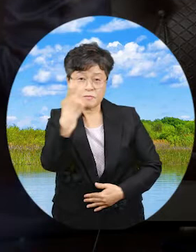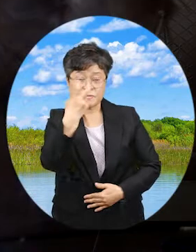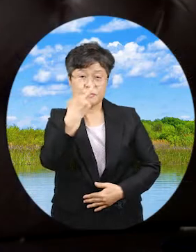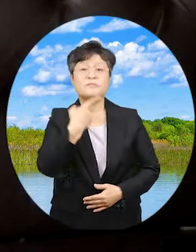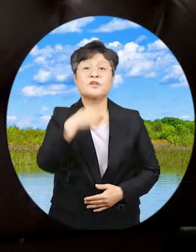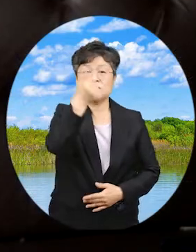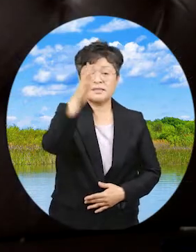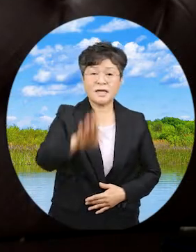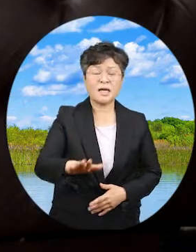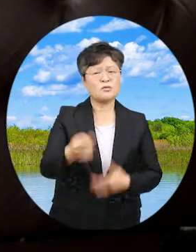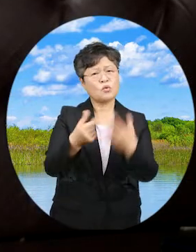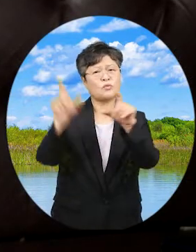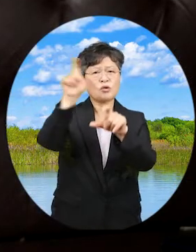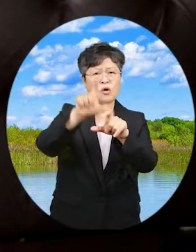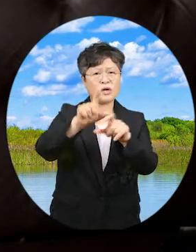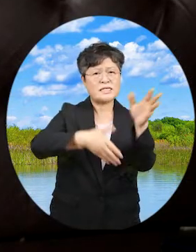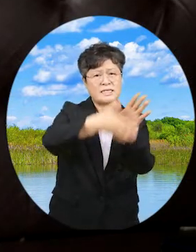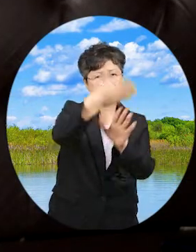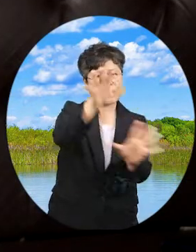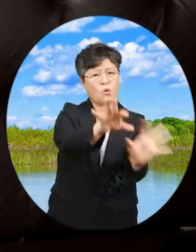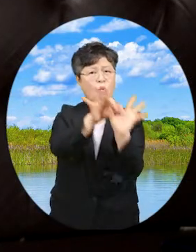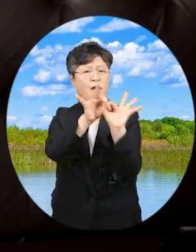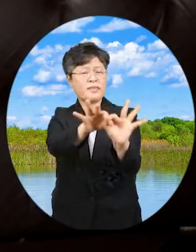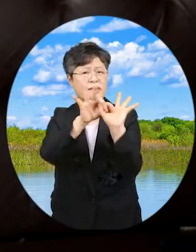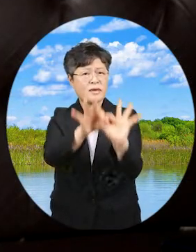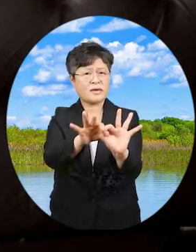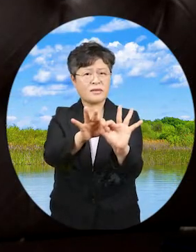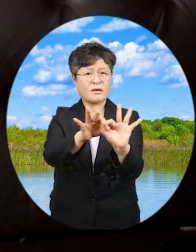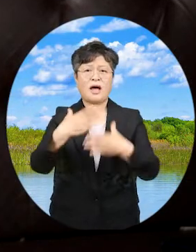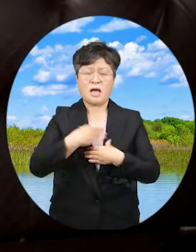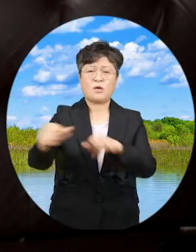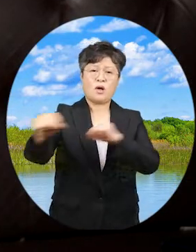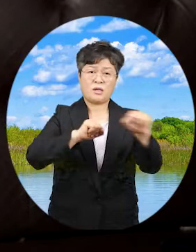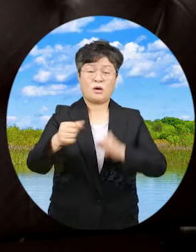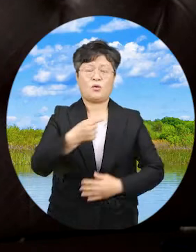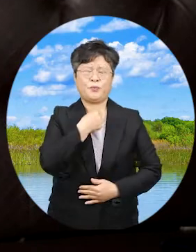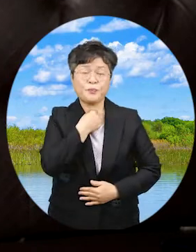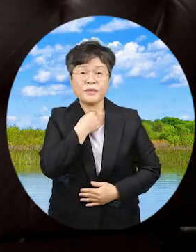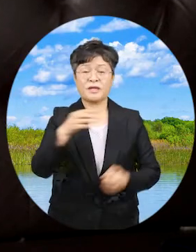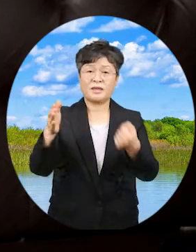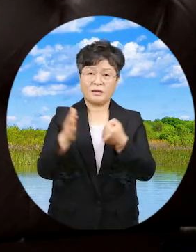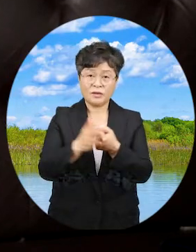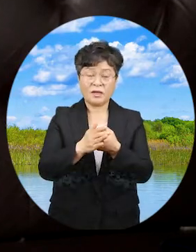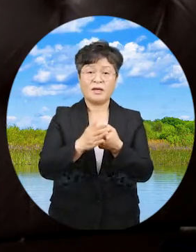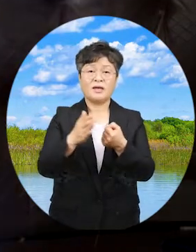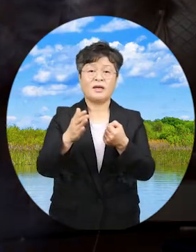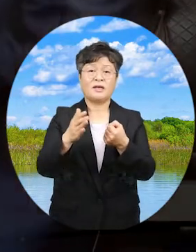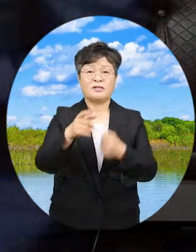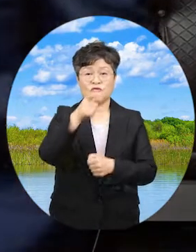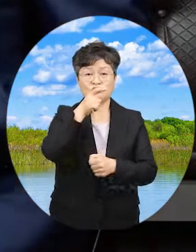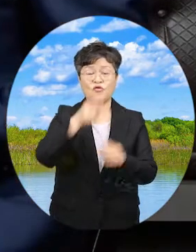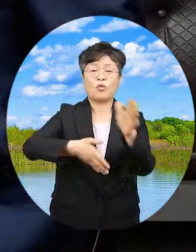감사합니다. 그러면 이런 활동을 하게 되신 계기나 뭐 이런 게 있으실까요? 제가 알기로는 시민운동을 굉장히 많이 하신 걸로 알고